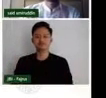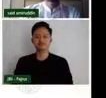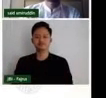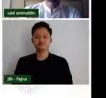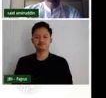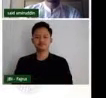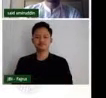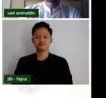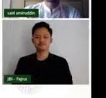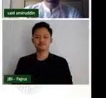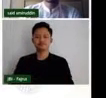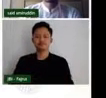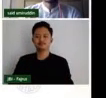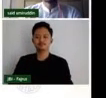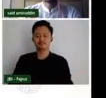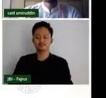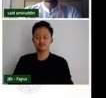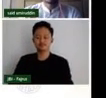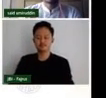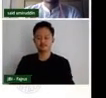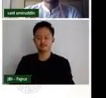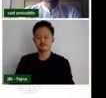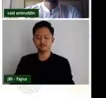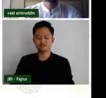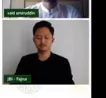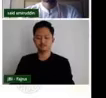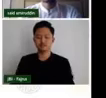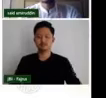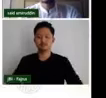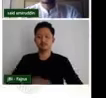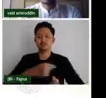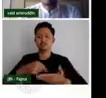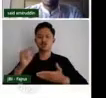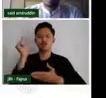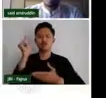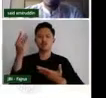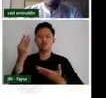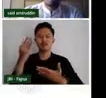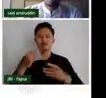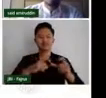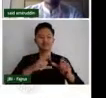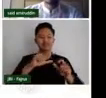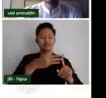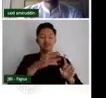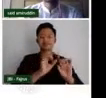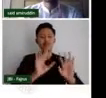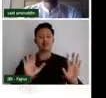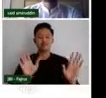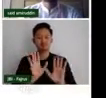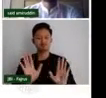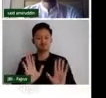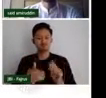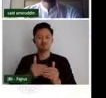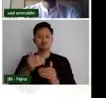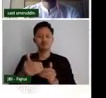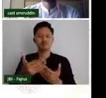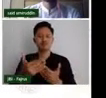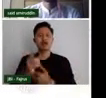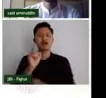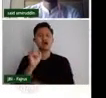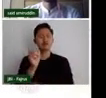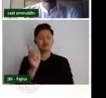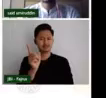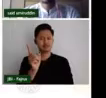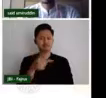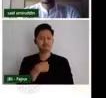Baik, Bapak-Ibu, sekolah umum yang saya maksud adalah sekolah yang bukan sekolah luar biasa. Sebelumnya, atas dasar apa kita